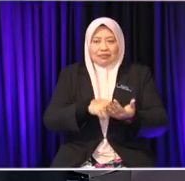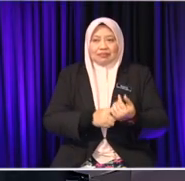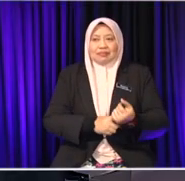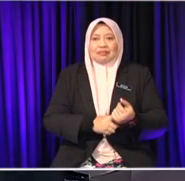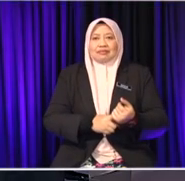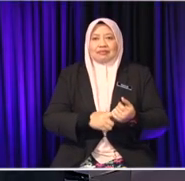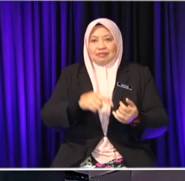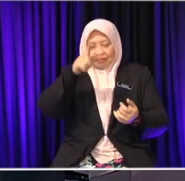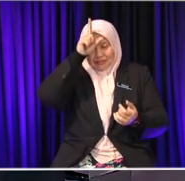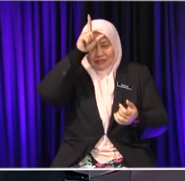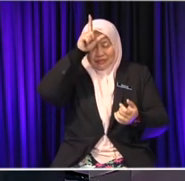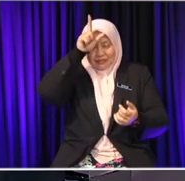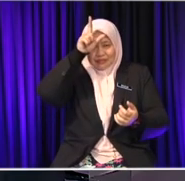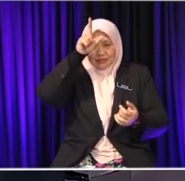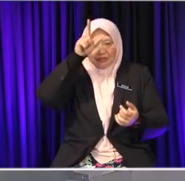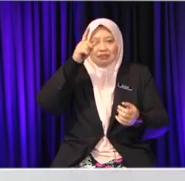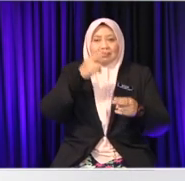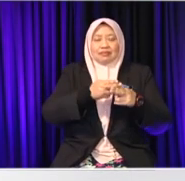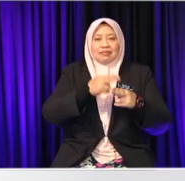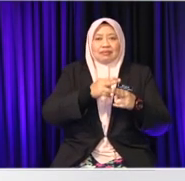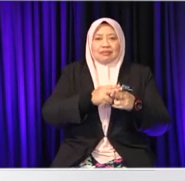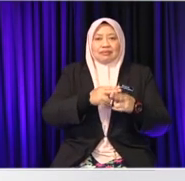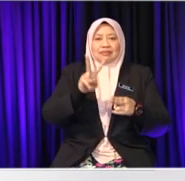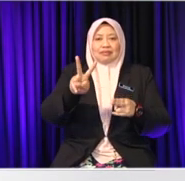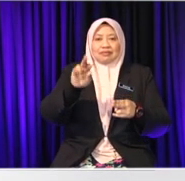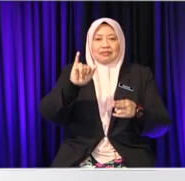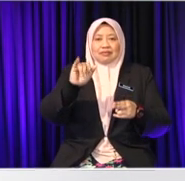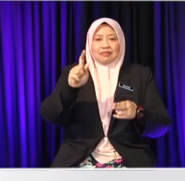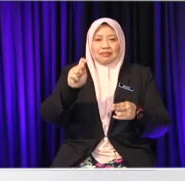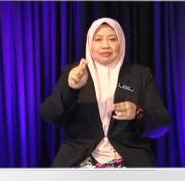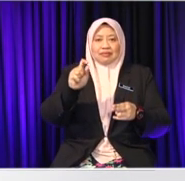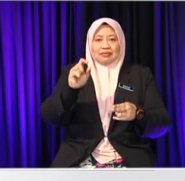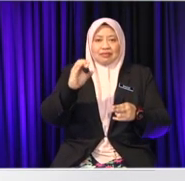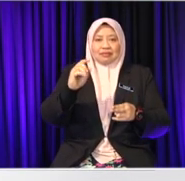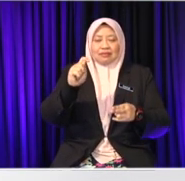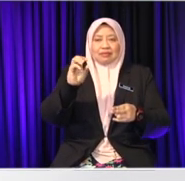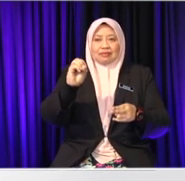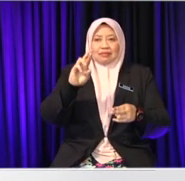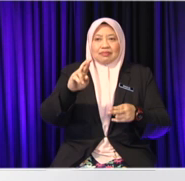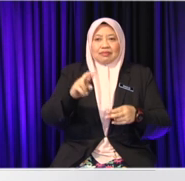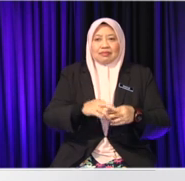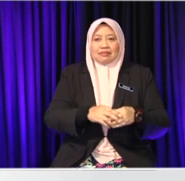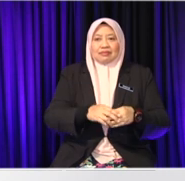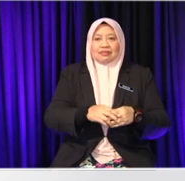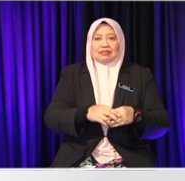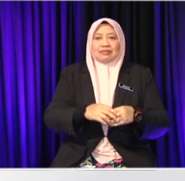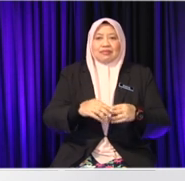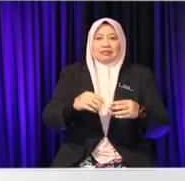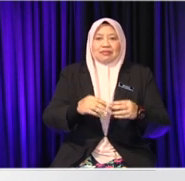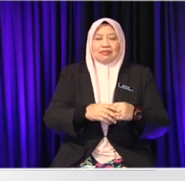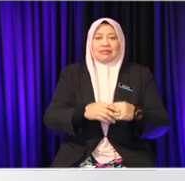lelaki handsome kaca bergaya namanya lah mittens ya di sebelahnya berkacamata hitam atau kacamata hitam